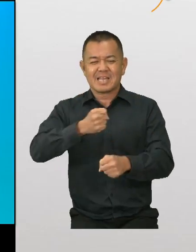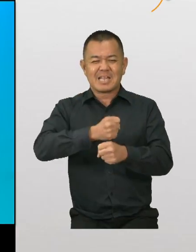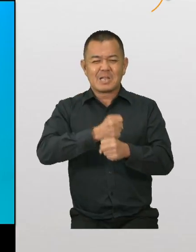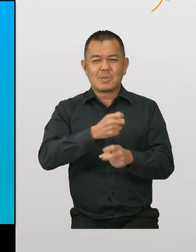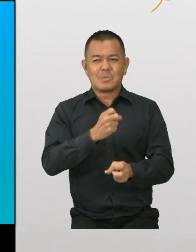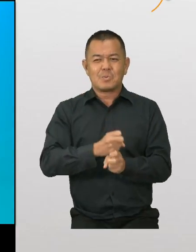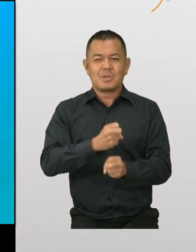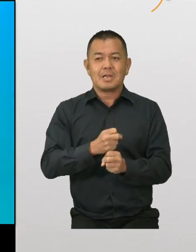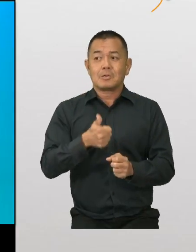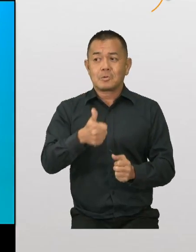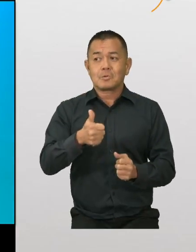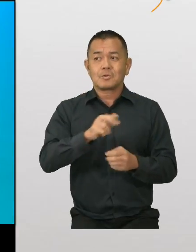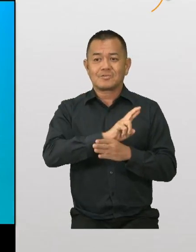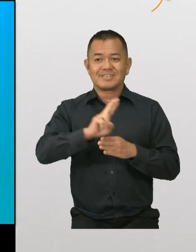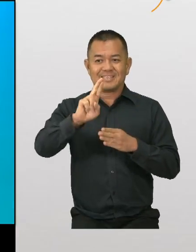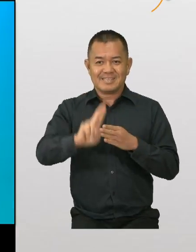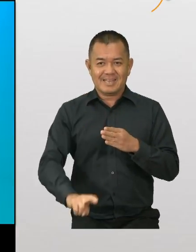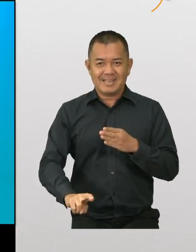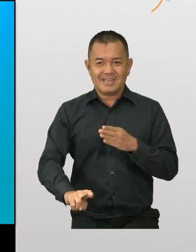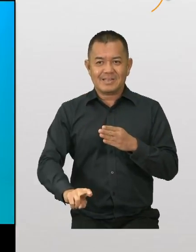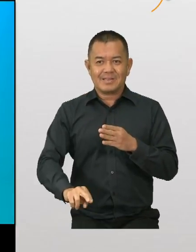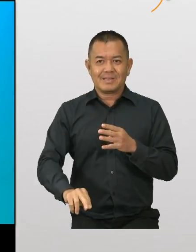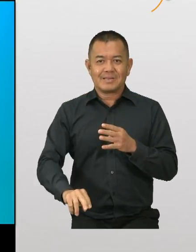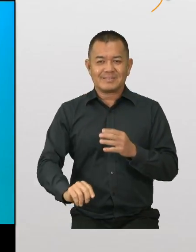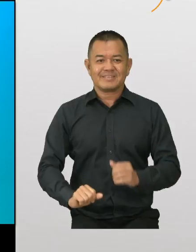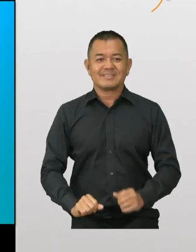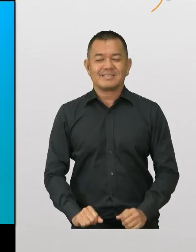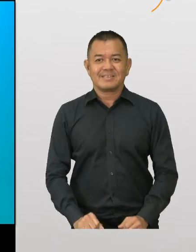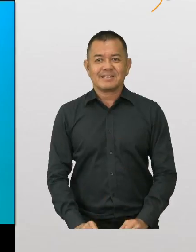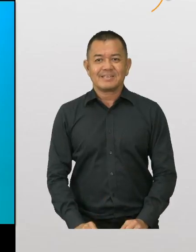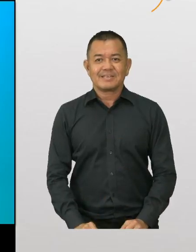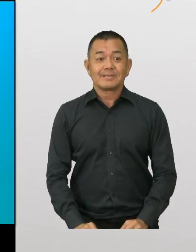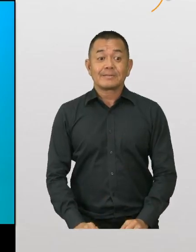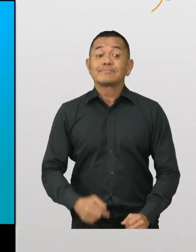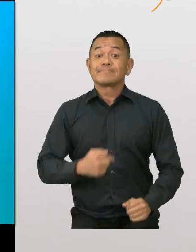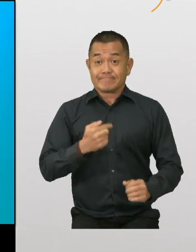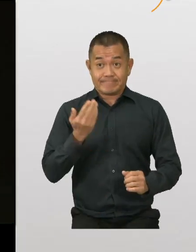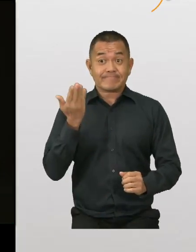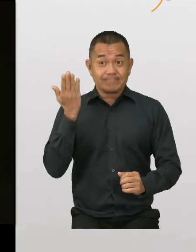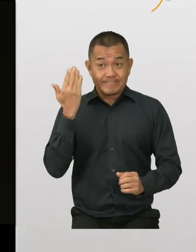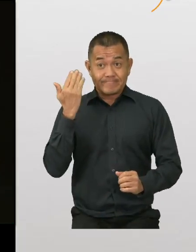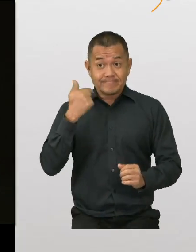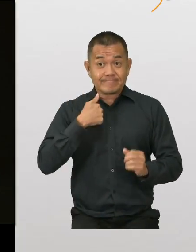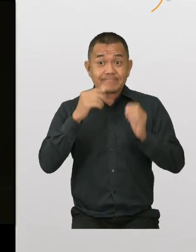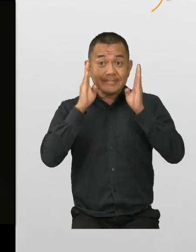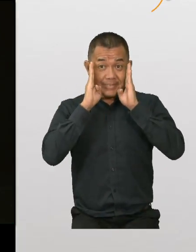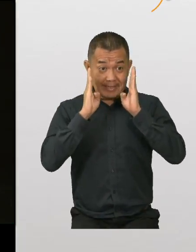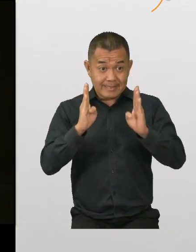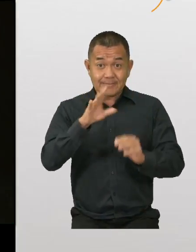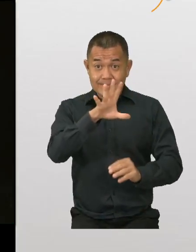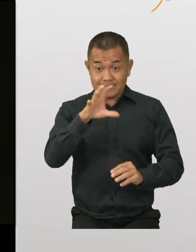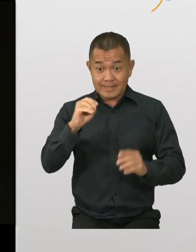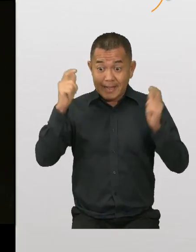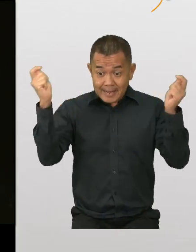到成 and 果 the good results. 过去几个月，我 Over the 出席了 last few 集 months, 团 I attended the 50th anniversaries